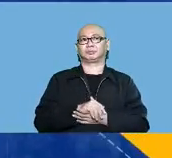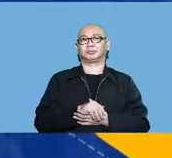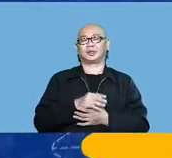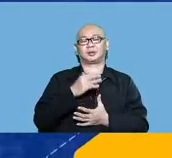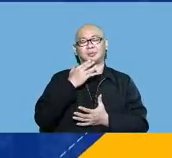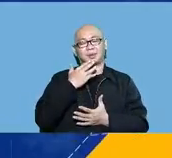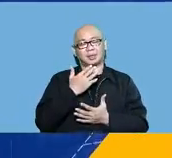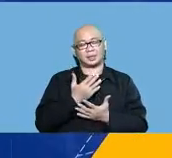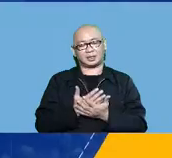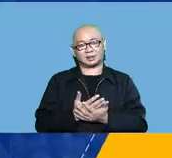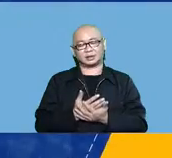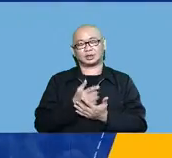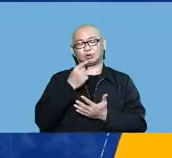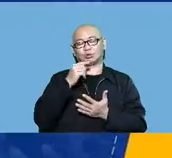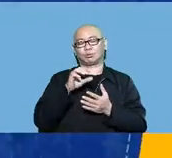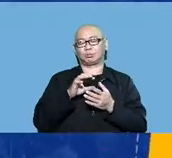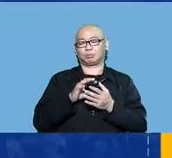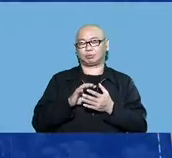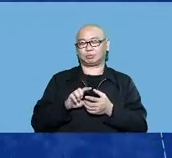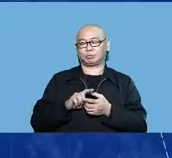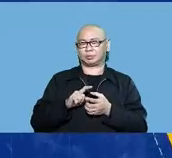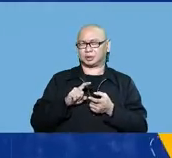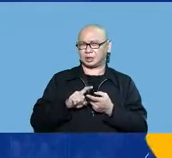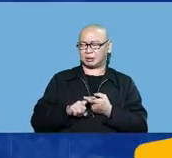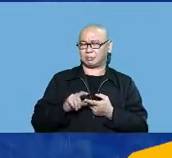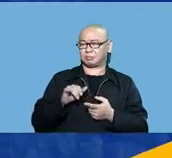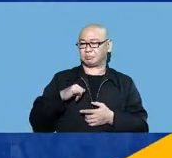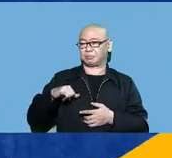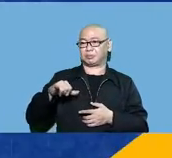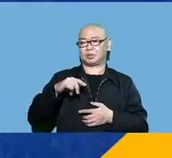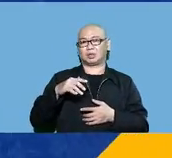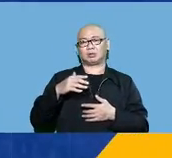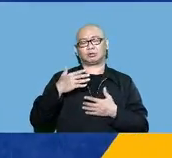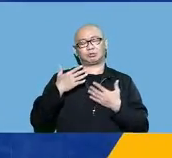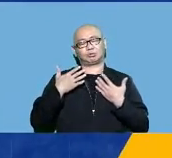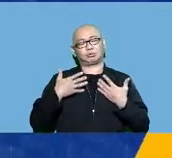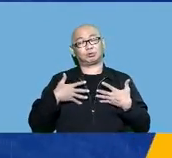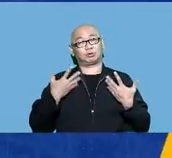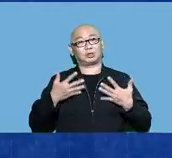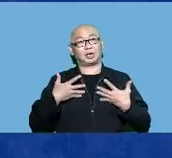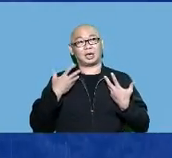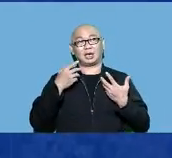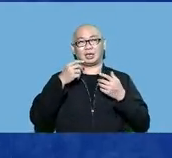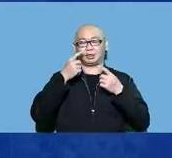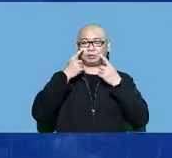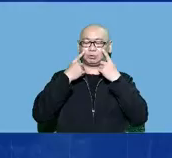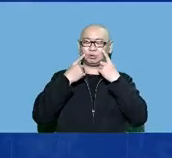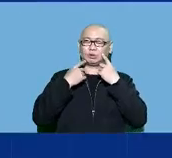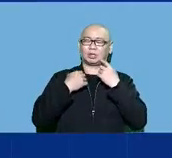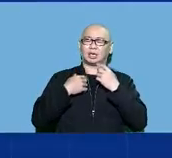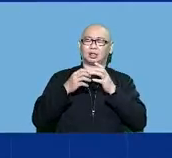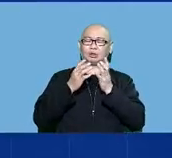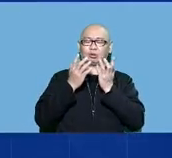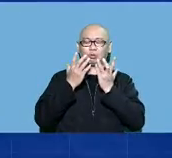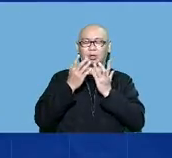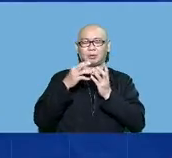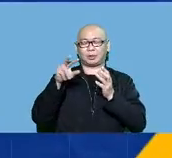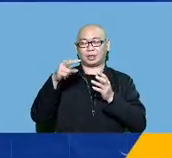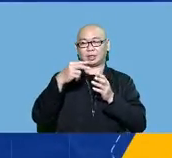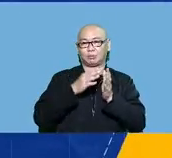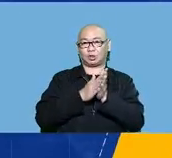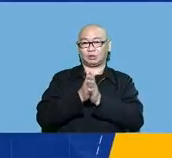terima kasih atas kebersamaan dalam suka dan duka, doa, perhatian, motivasi,